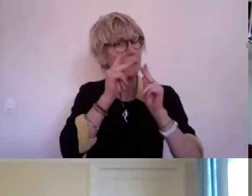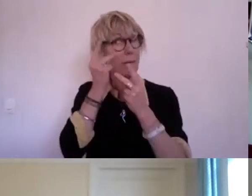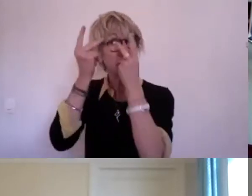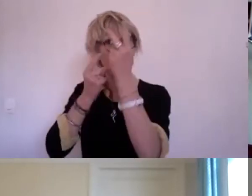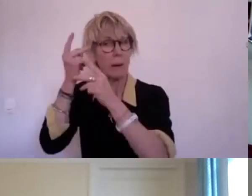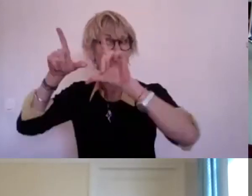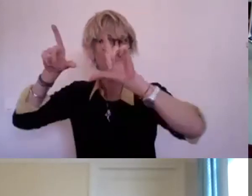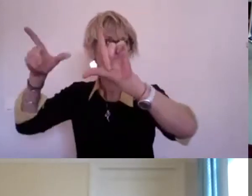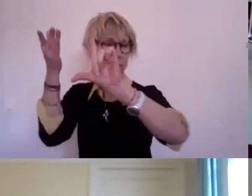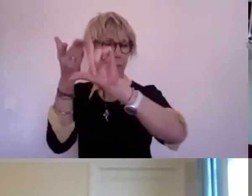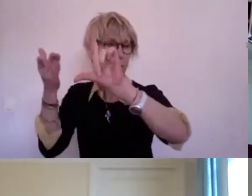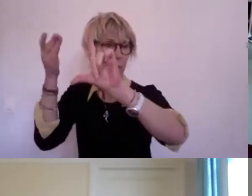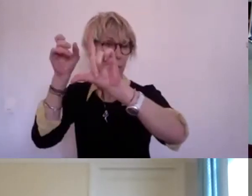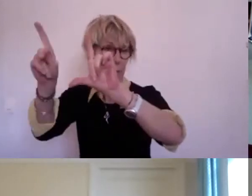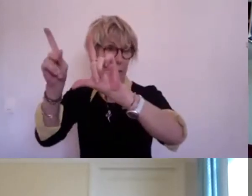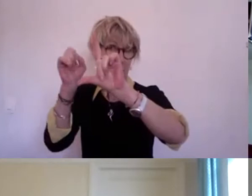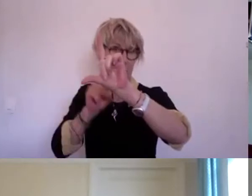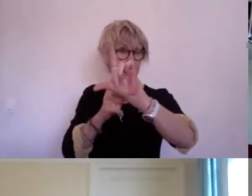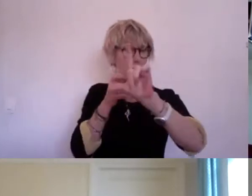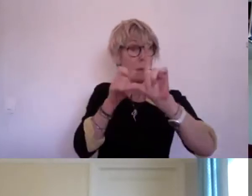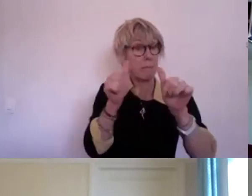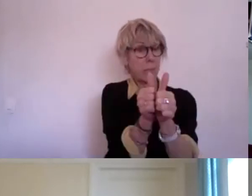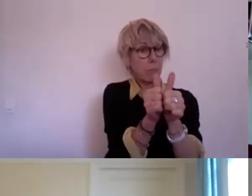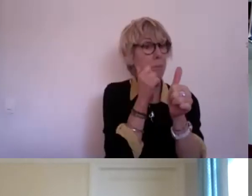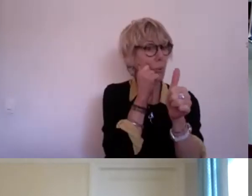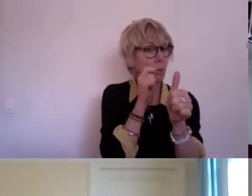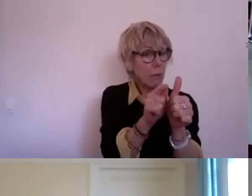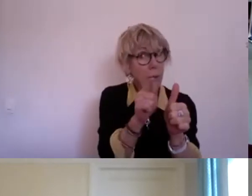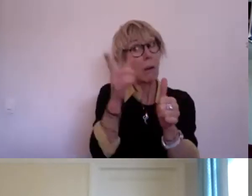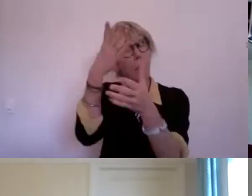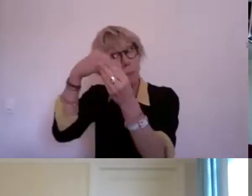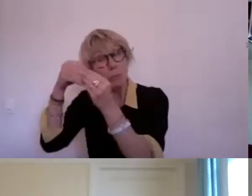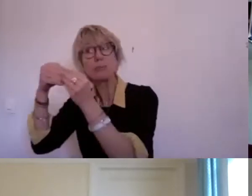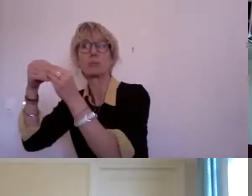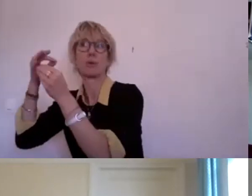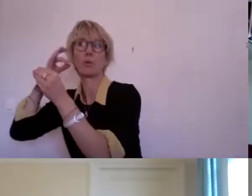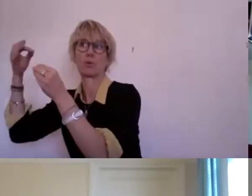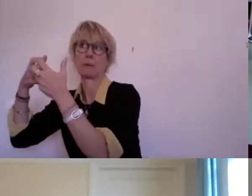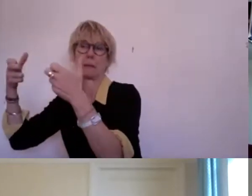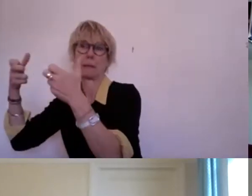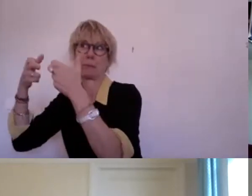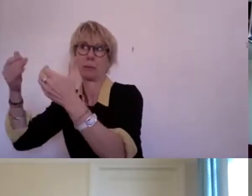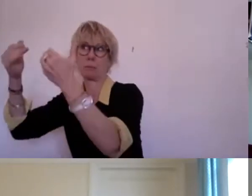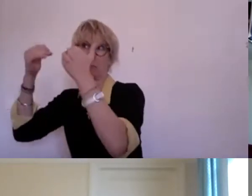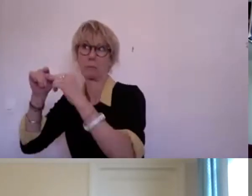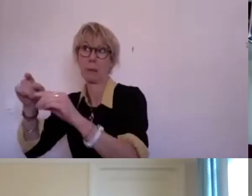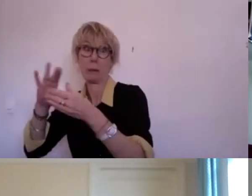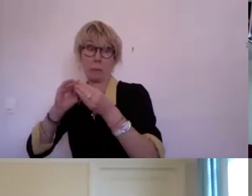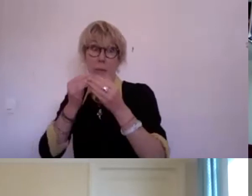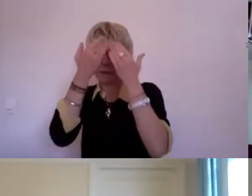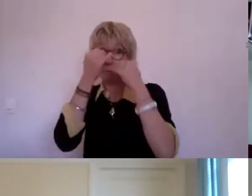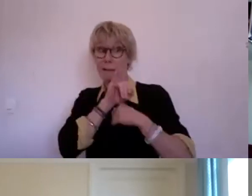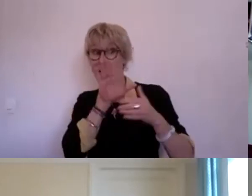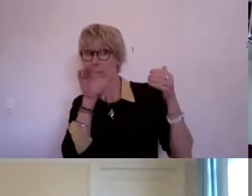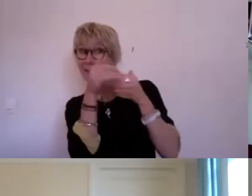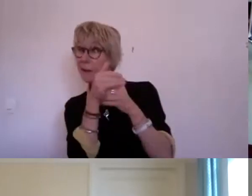Mais pour autant, il y avait l'audio-description qui était attachée à cette œuvre. Nous n'avions pas la capacité de savoir qui était intéressé,